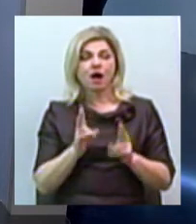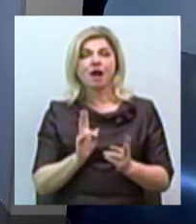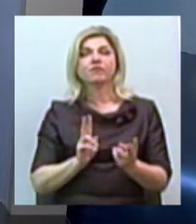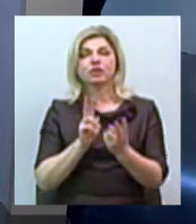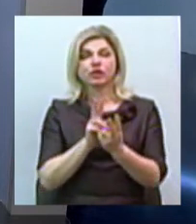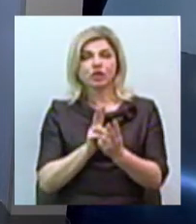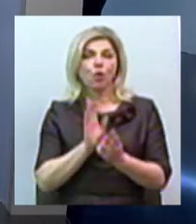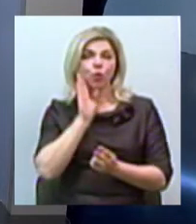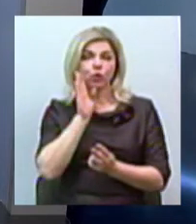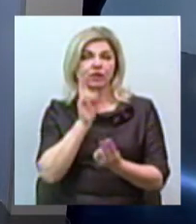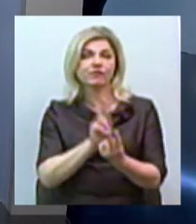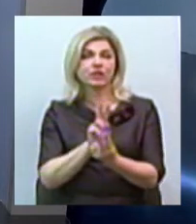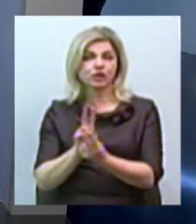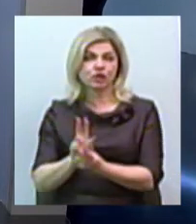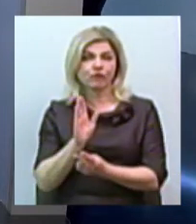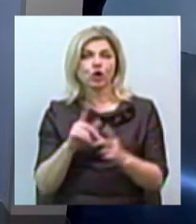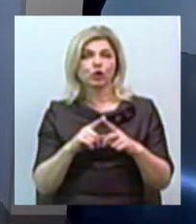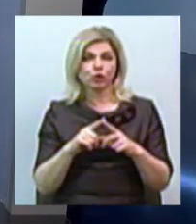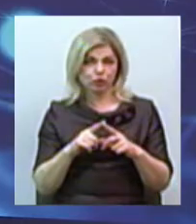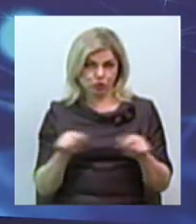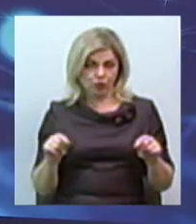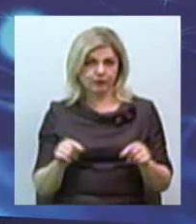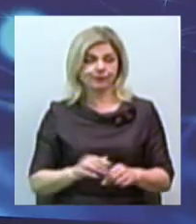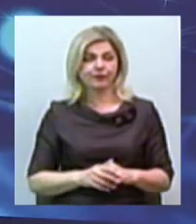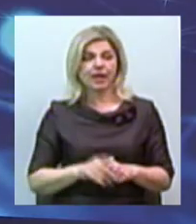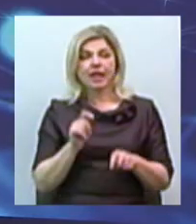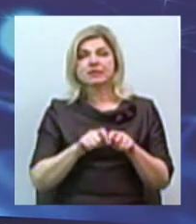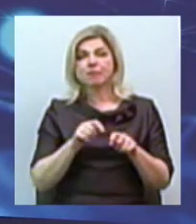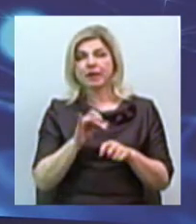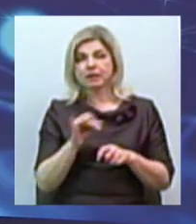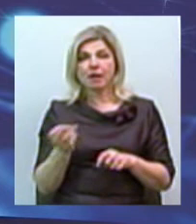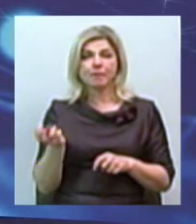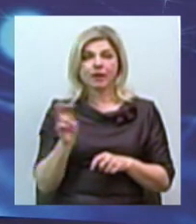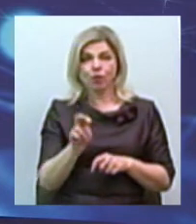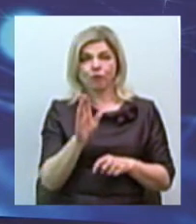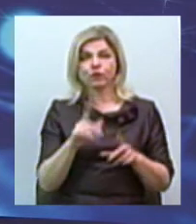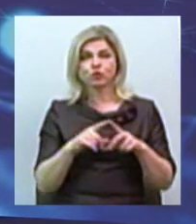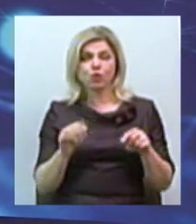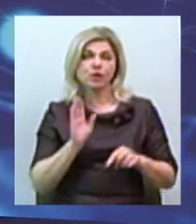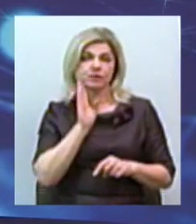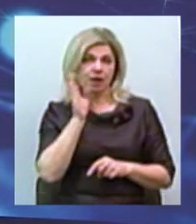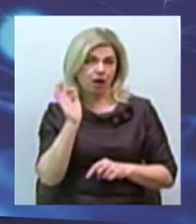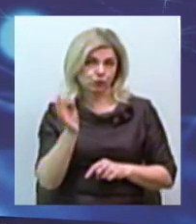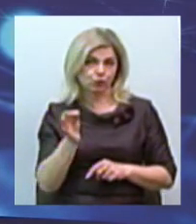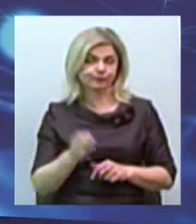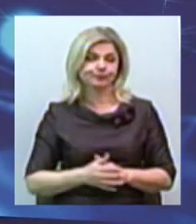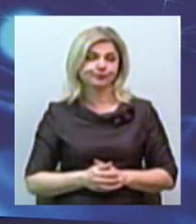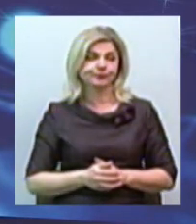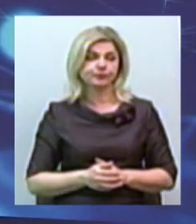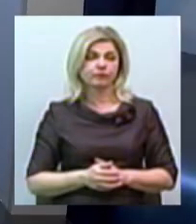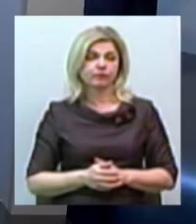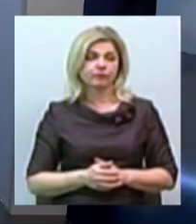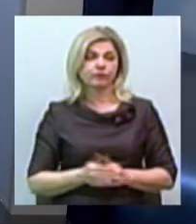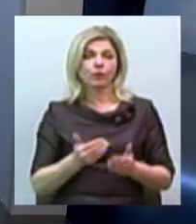зустріч у новій українській школі. Тобто експерти приходять до навчального закладу зранку? Так. Це починається